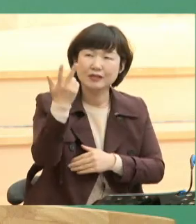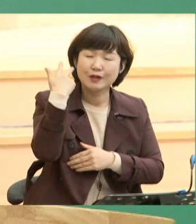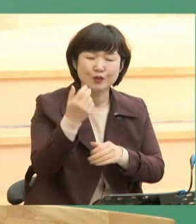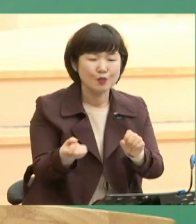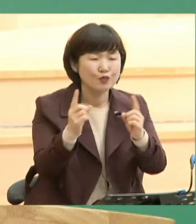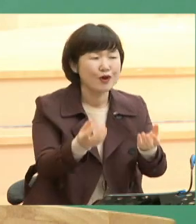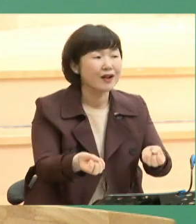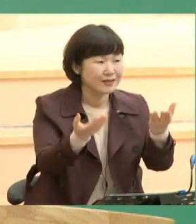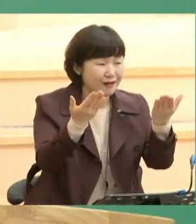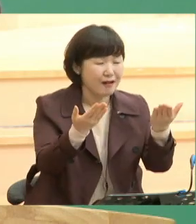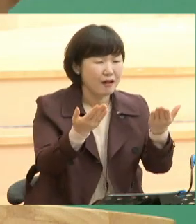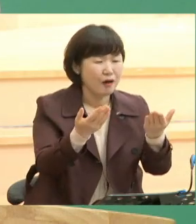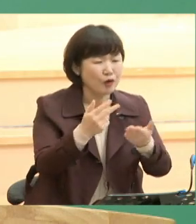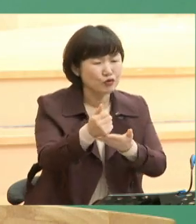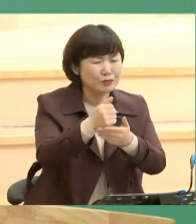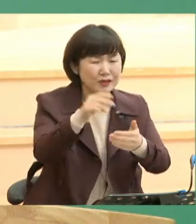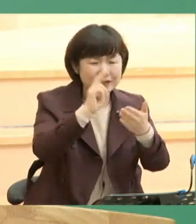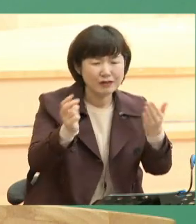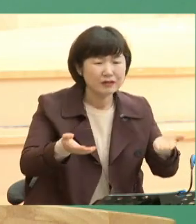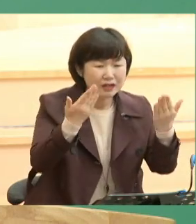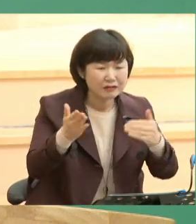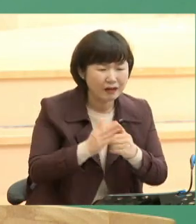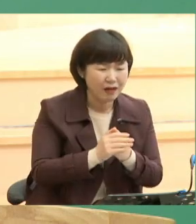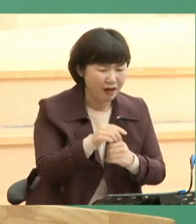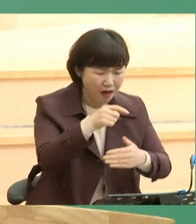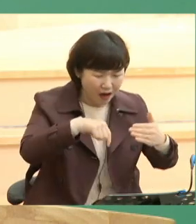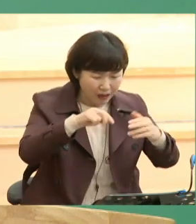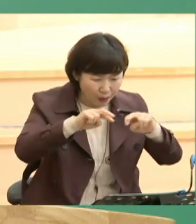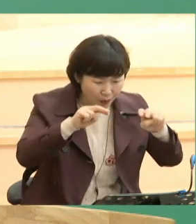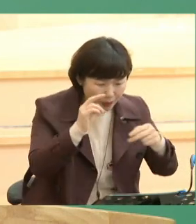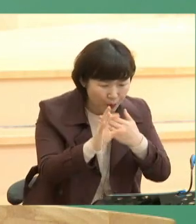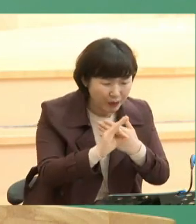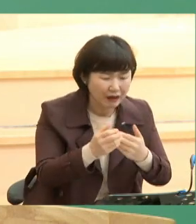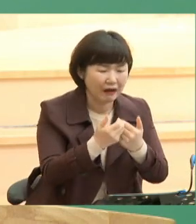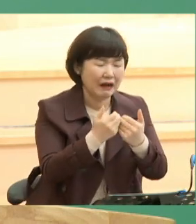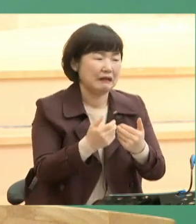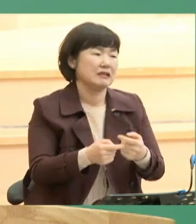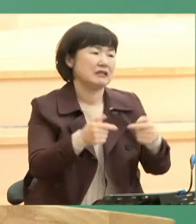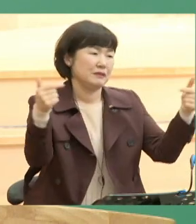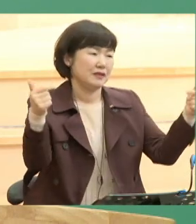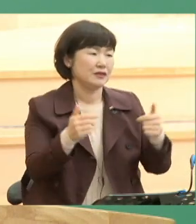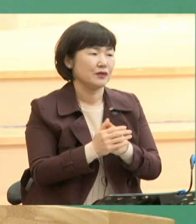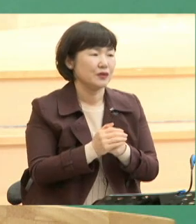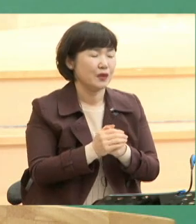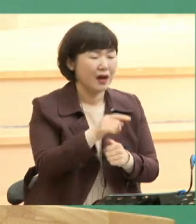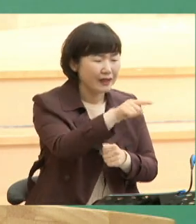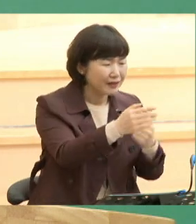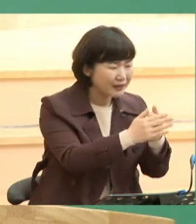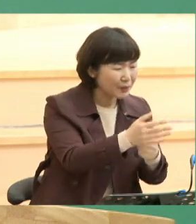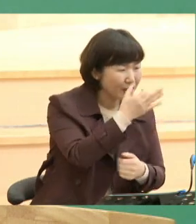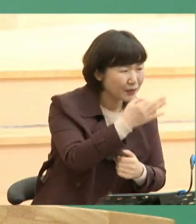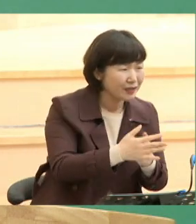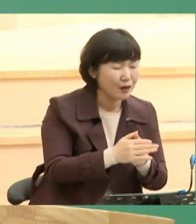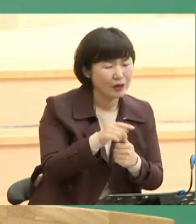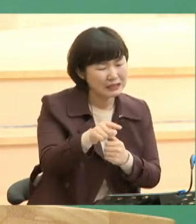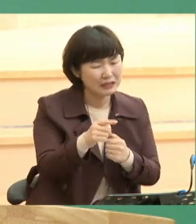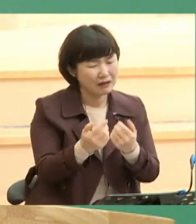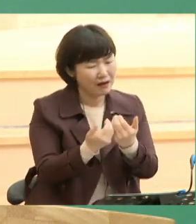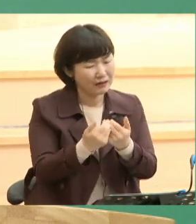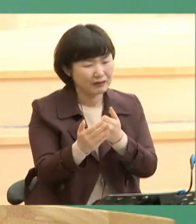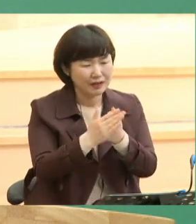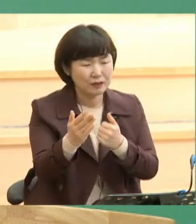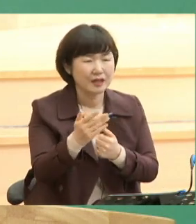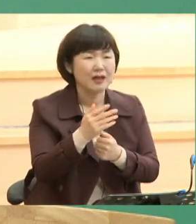찬양 했는데 서로 막 갈등이 일어나는 것 이거 때문에 힘들어하고 이 갈등 때문에